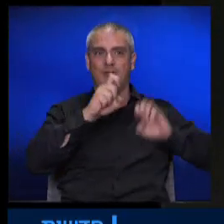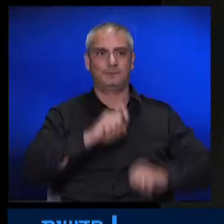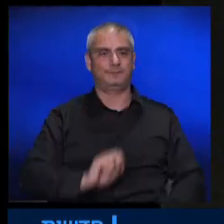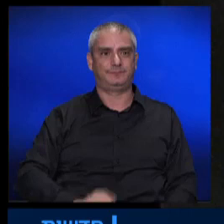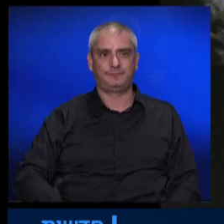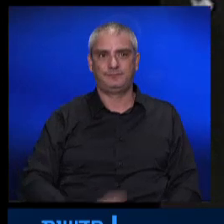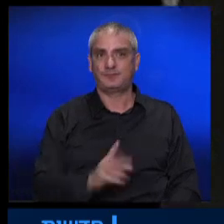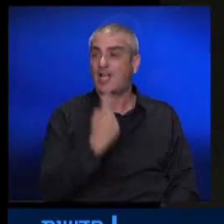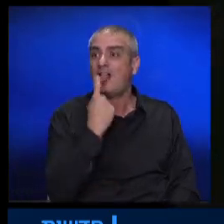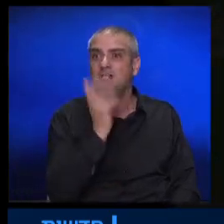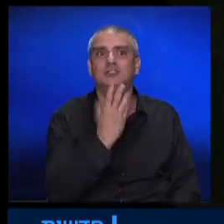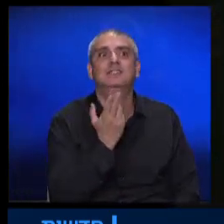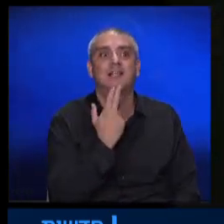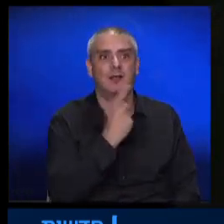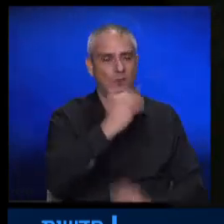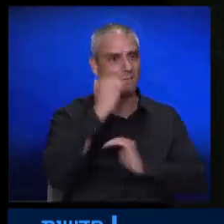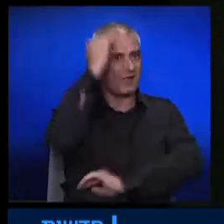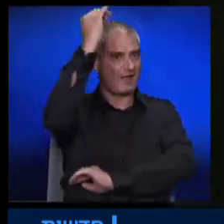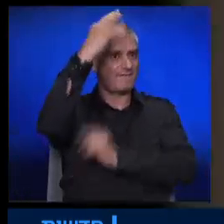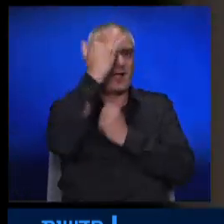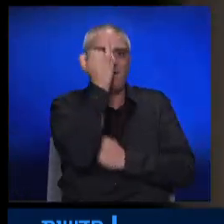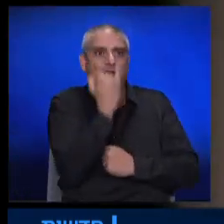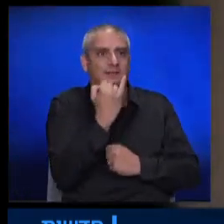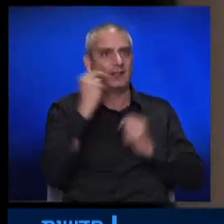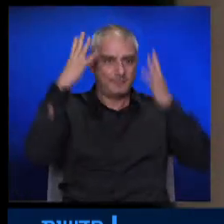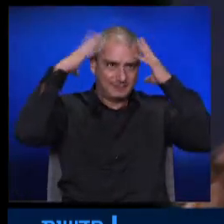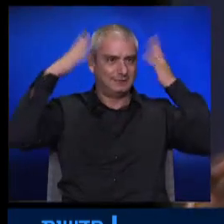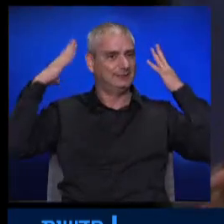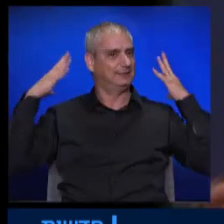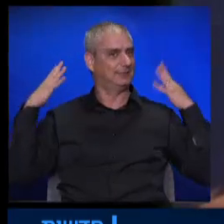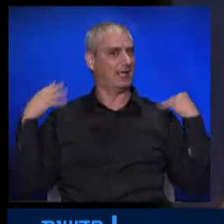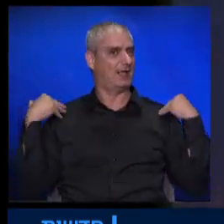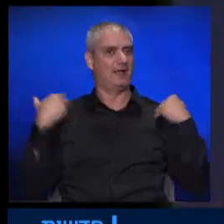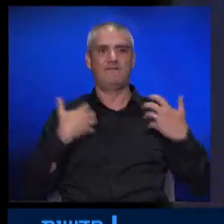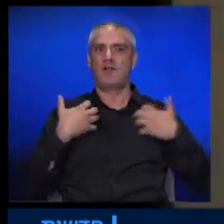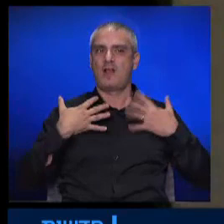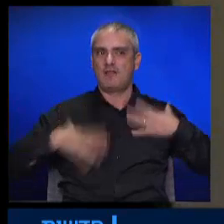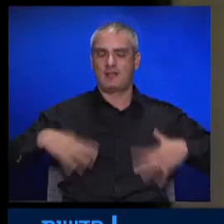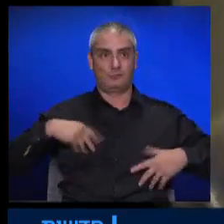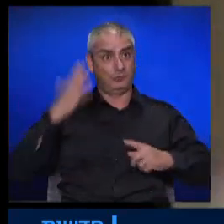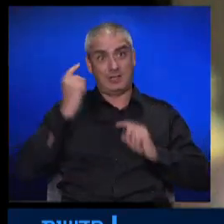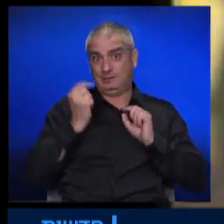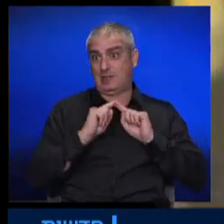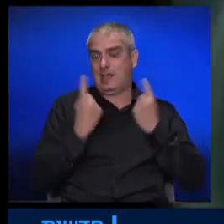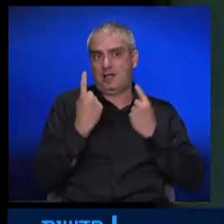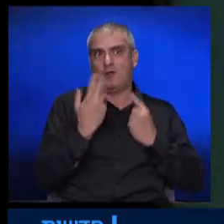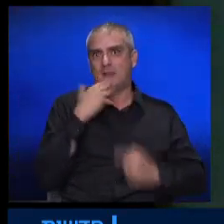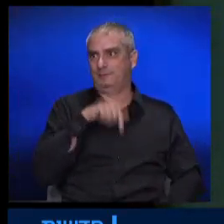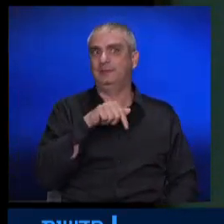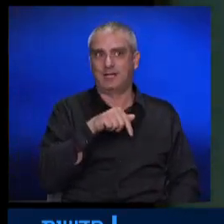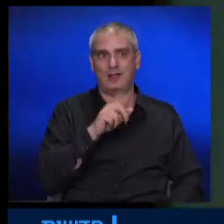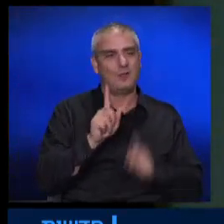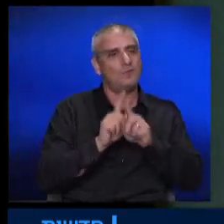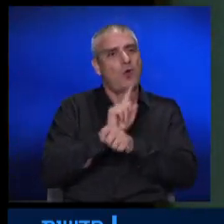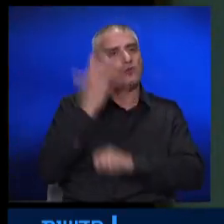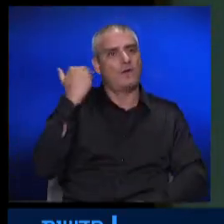פיק הגבוה והגבעולי הקפיד לטפח את שערו הארוך ולהופיע בתלבושות שנחשבו חריגות בנוף הישראלי באותה תקופה. צביקוש.